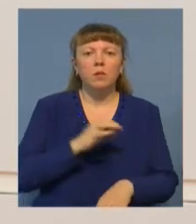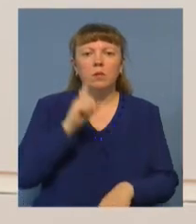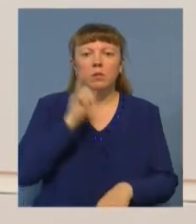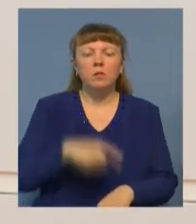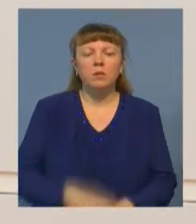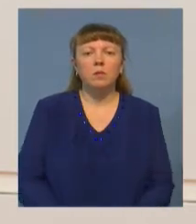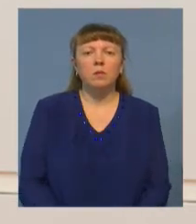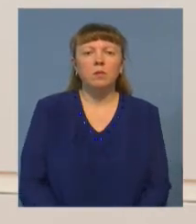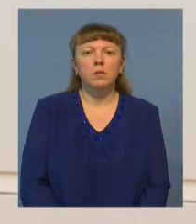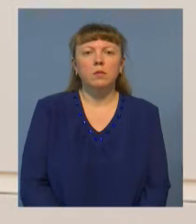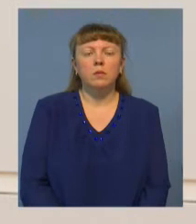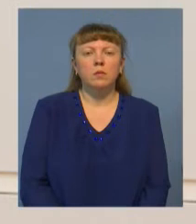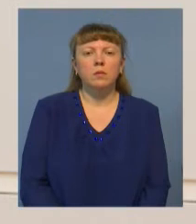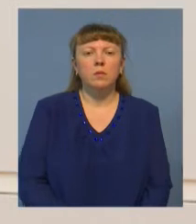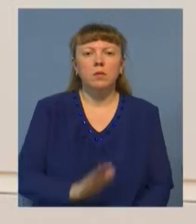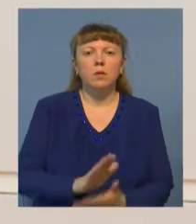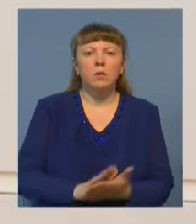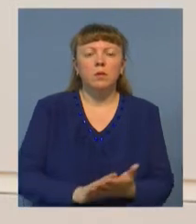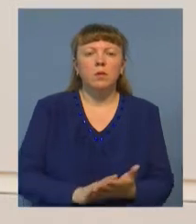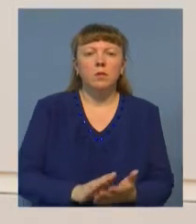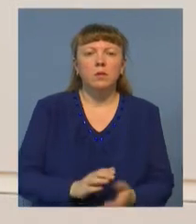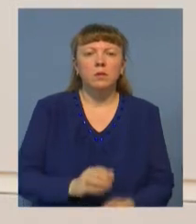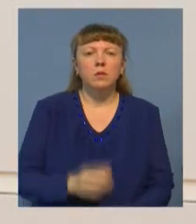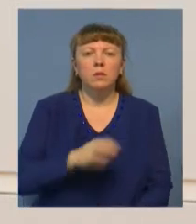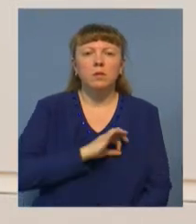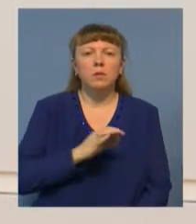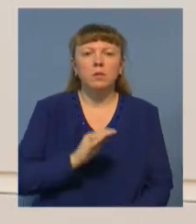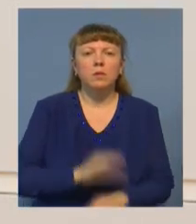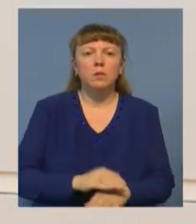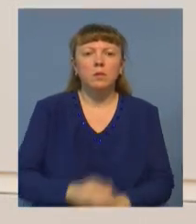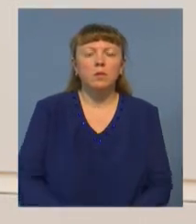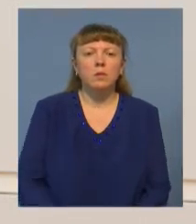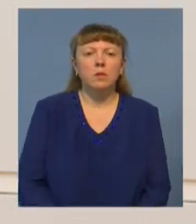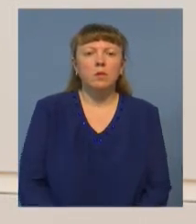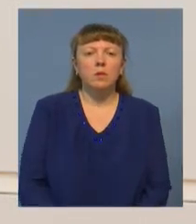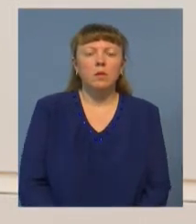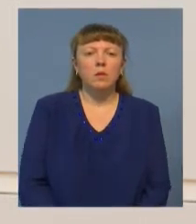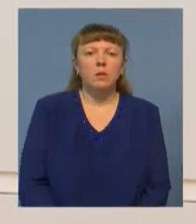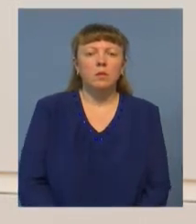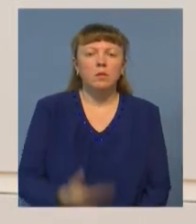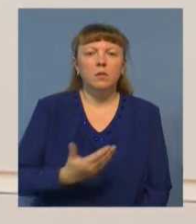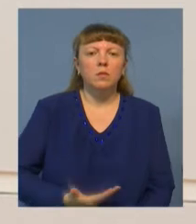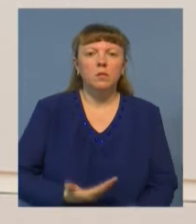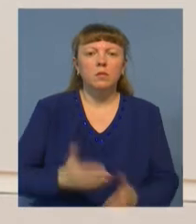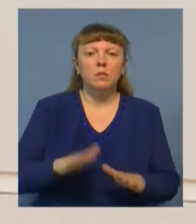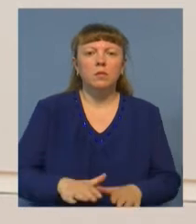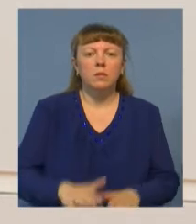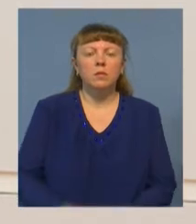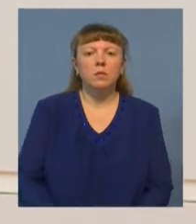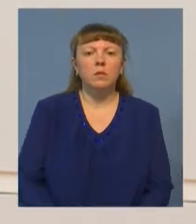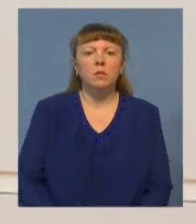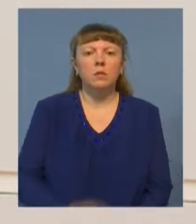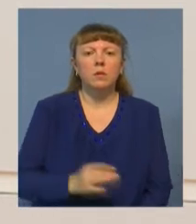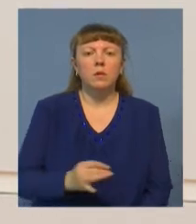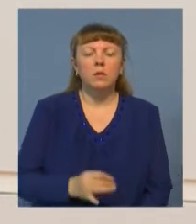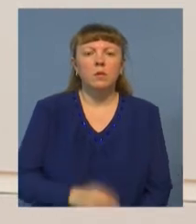значение. Заявление об установлении юридических фактов подается в суд по месту жительства